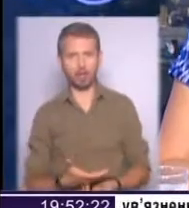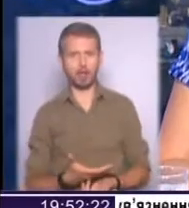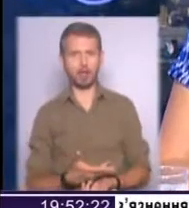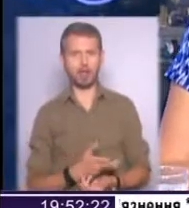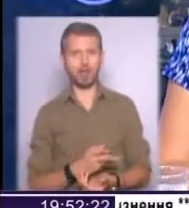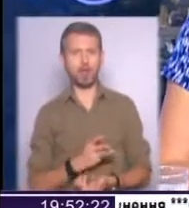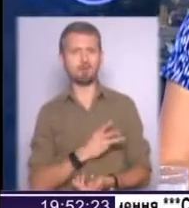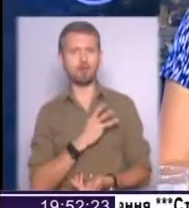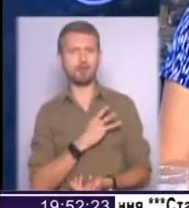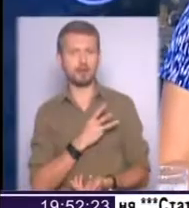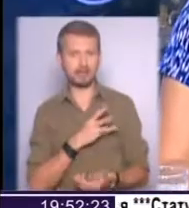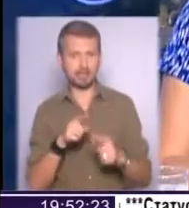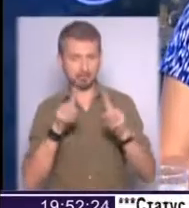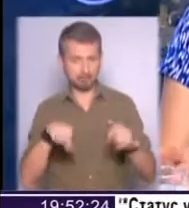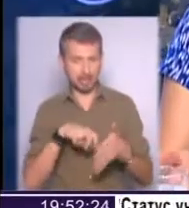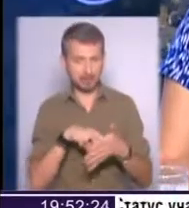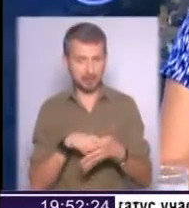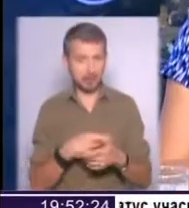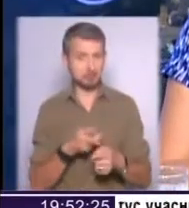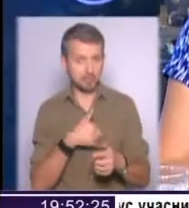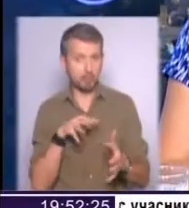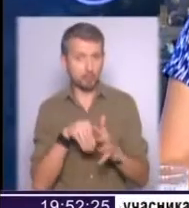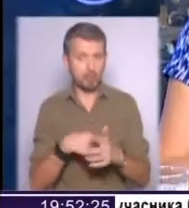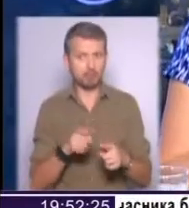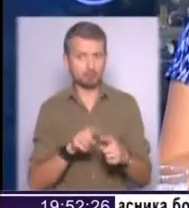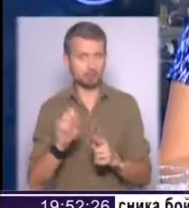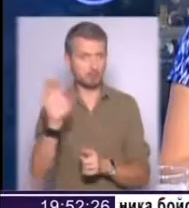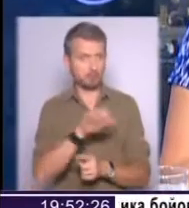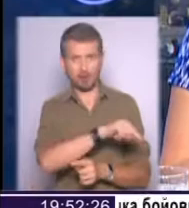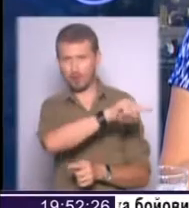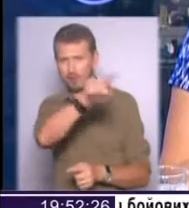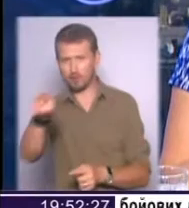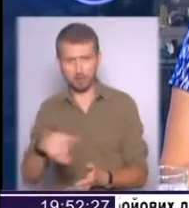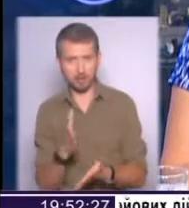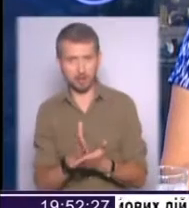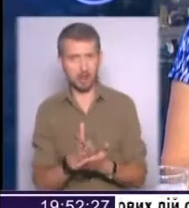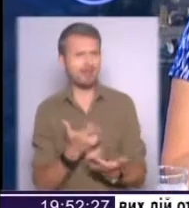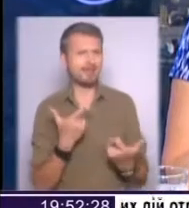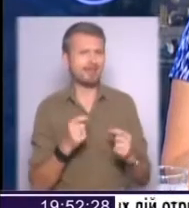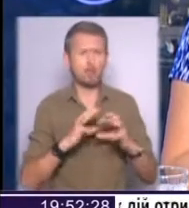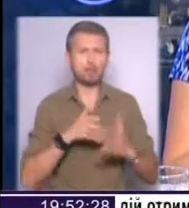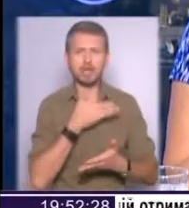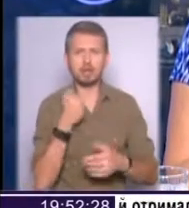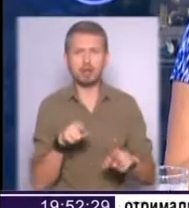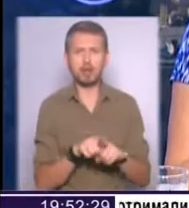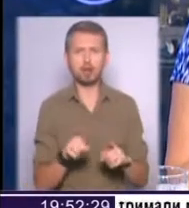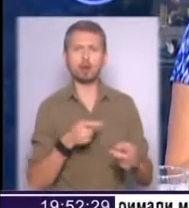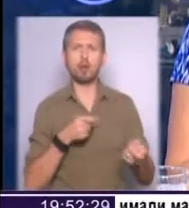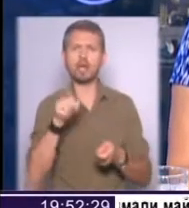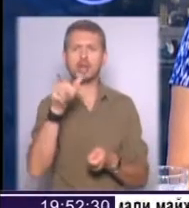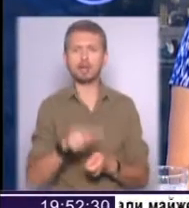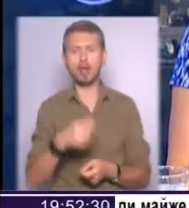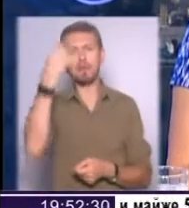мотиваційні листи. Ми теж це запровадили, тому що це правильно, це загальна європейська практика. Ніде у світі немає такого, що керівник